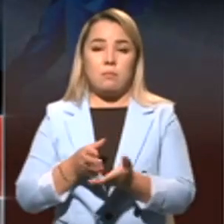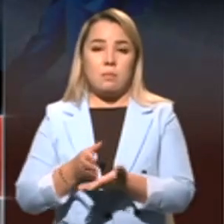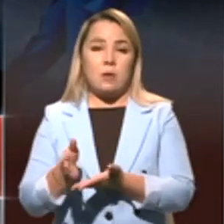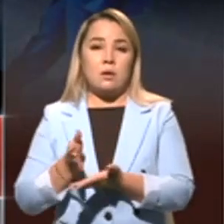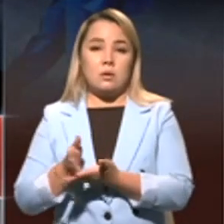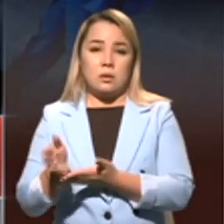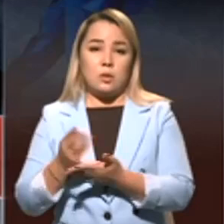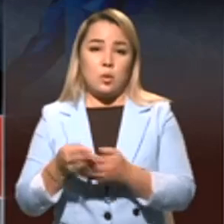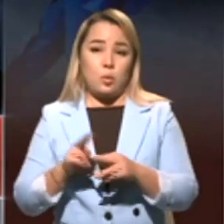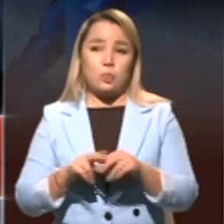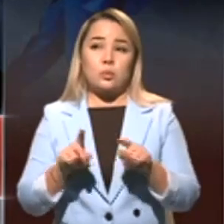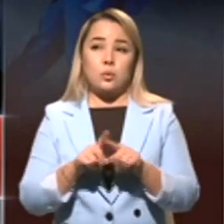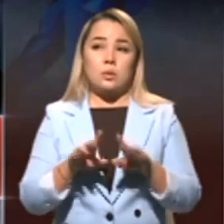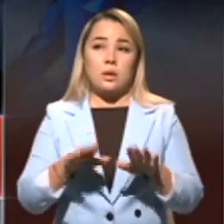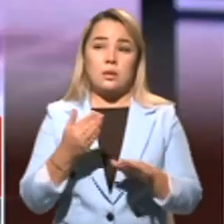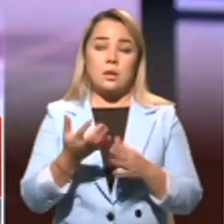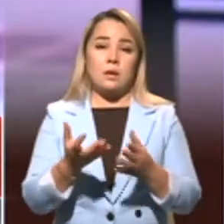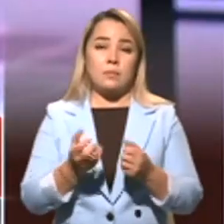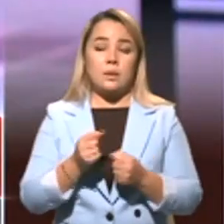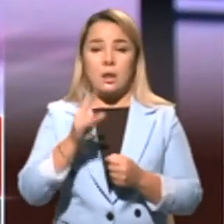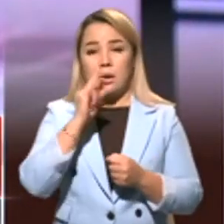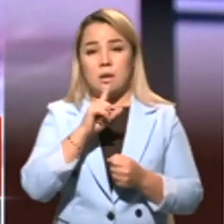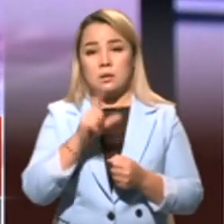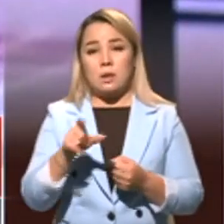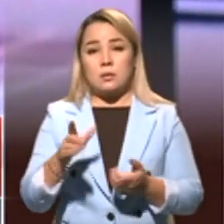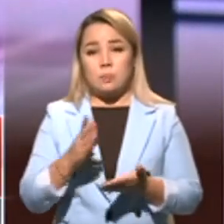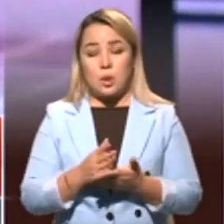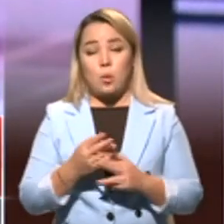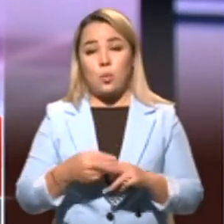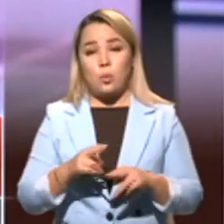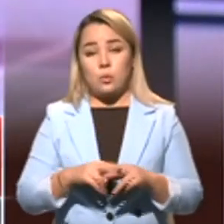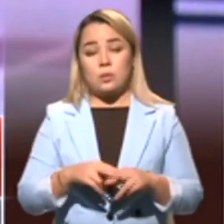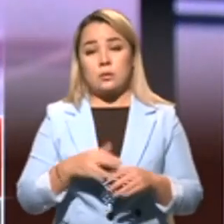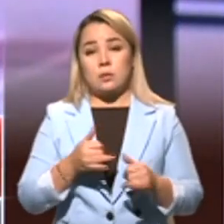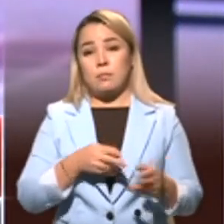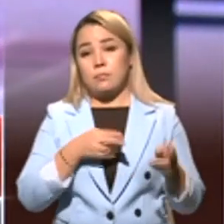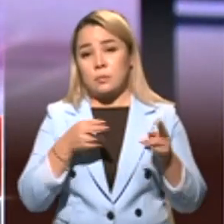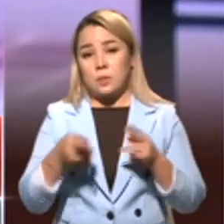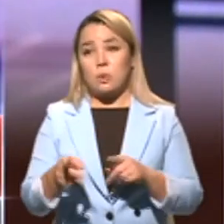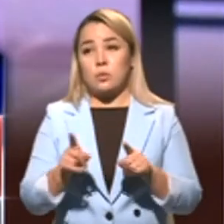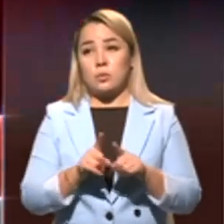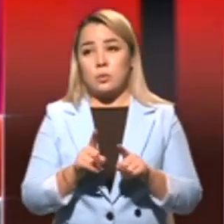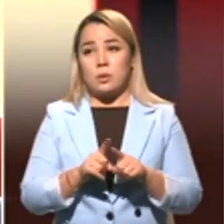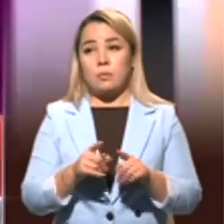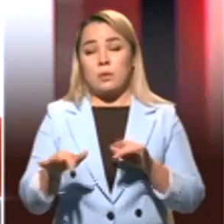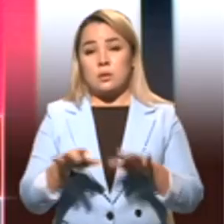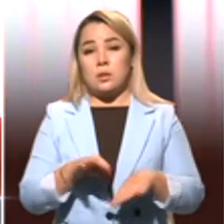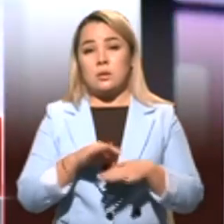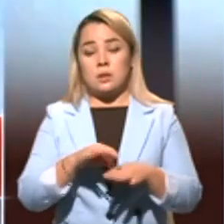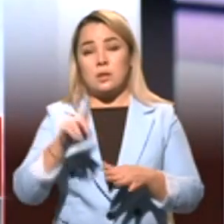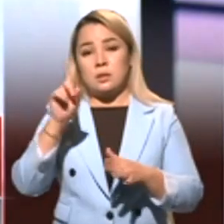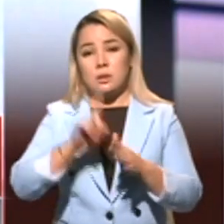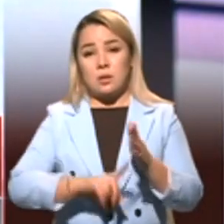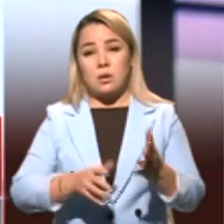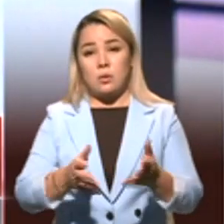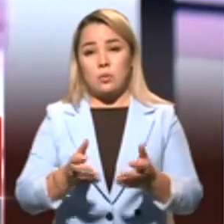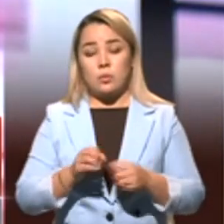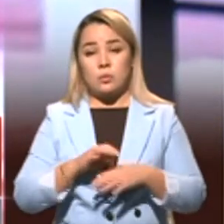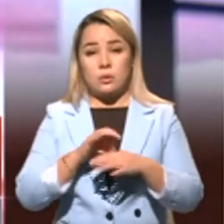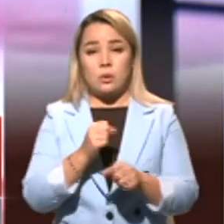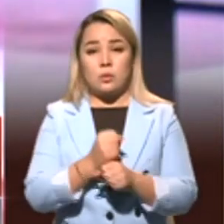иә. Сол үшін сол дінді қабылдаған қазақтар бар. Енді осы жолы келгенде де жаңағындай іс-шаралар, діни іс-шаралар